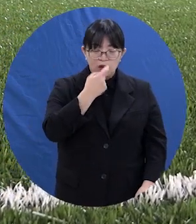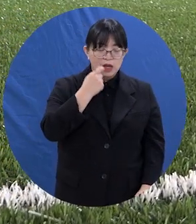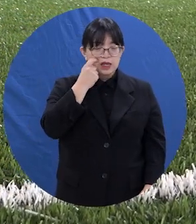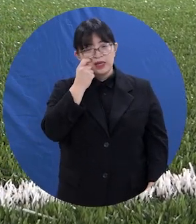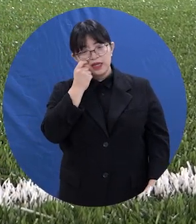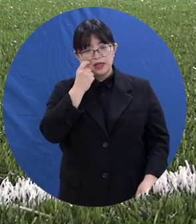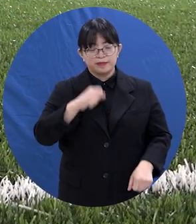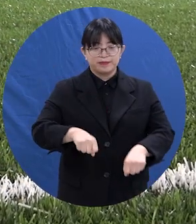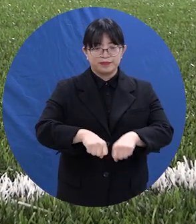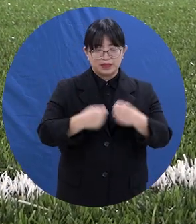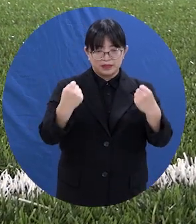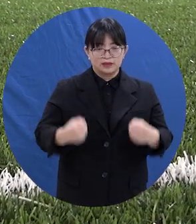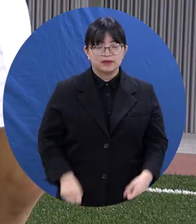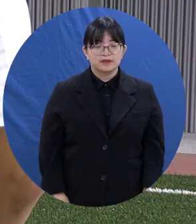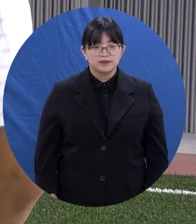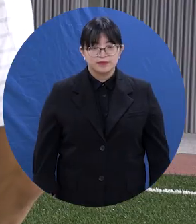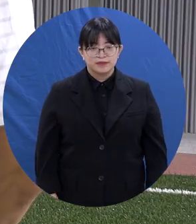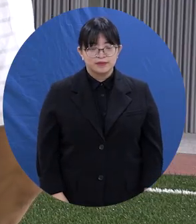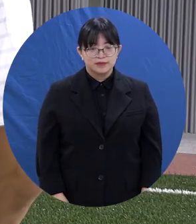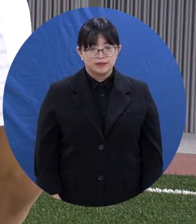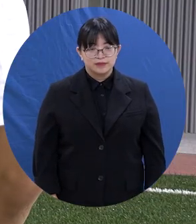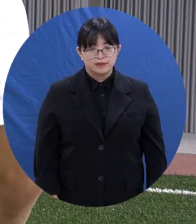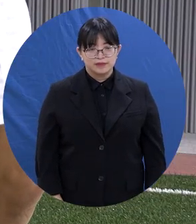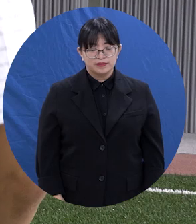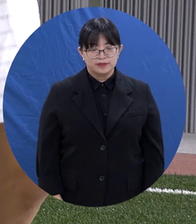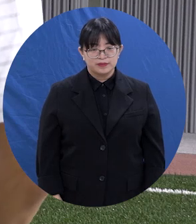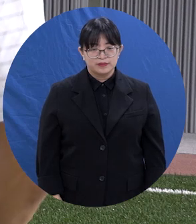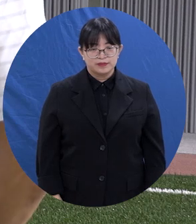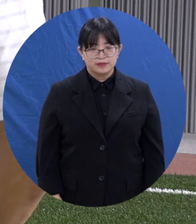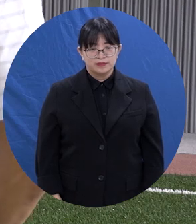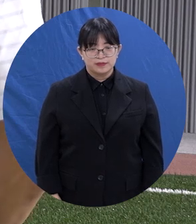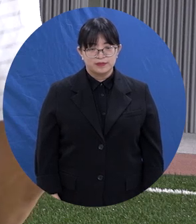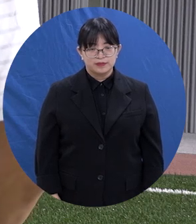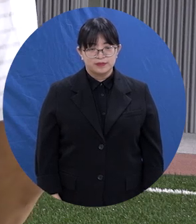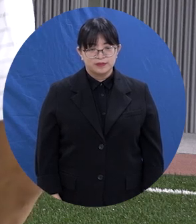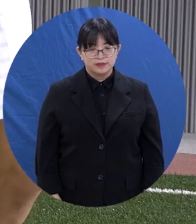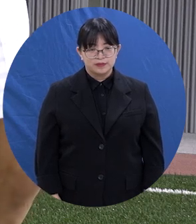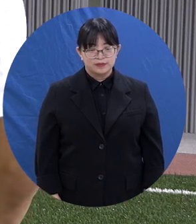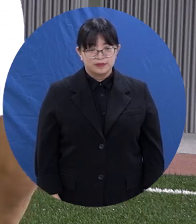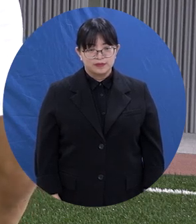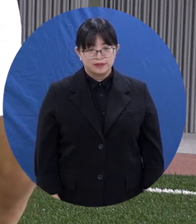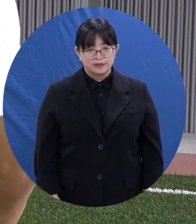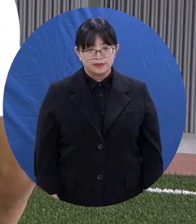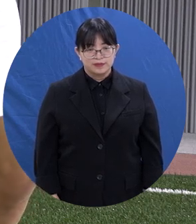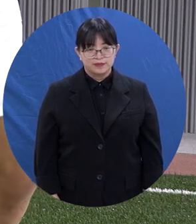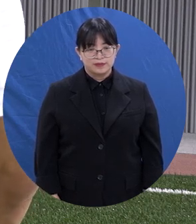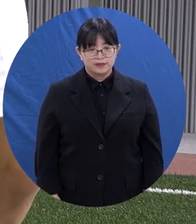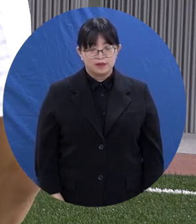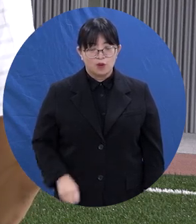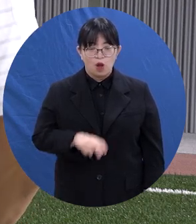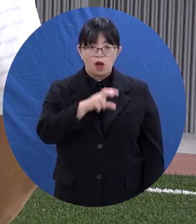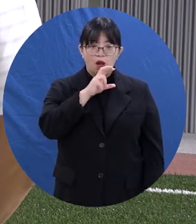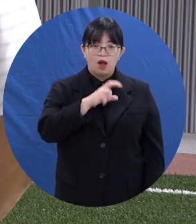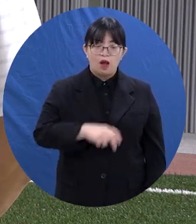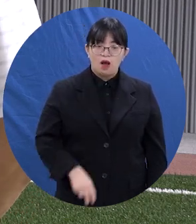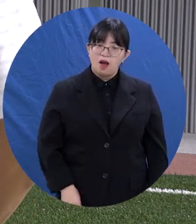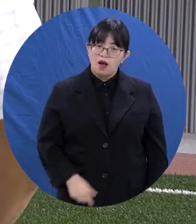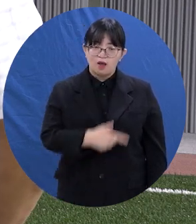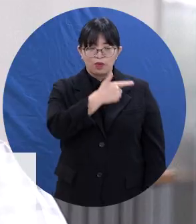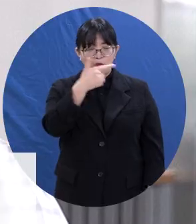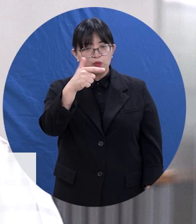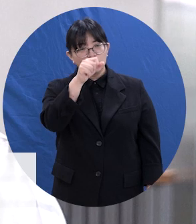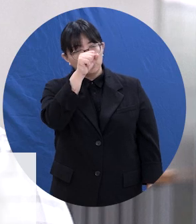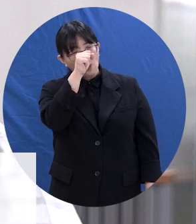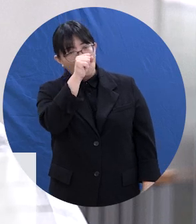우와, 어머, 너무 쾌적하다. 실내에 이렇게 잔디가 쫙 깔려 있으니까 너무 쾌적하고 좋은데요? 여기는 무슨 수업을 하는 곳인가요?